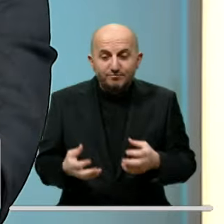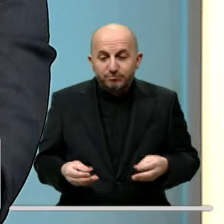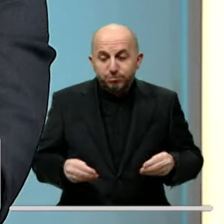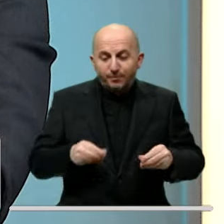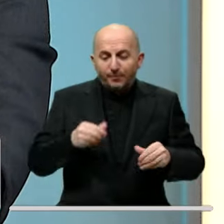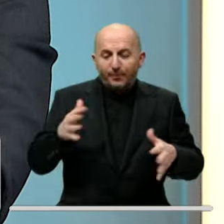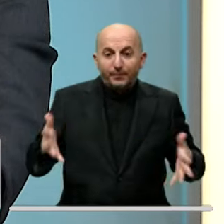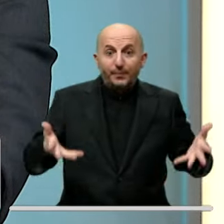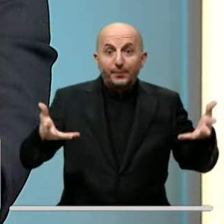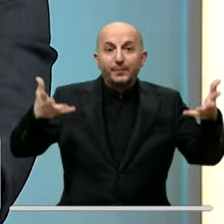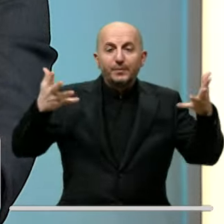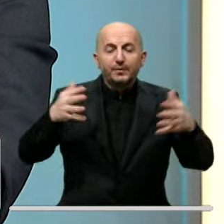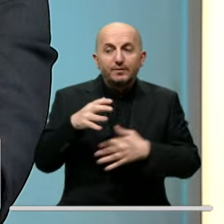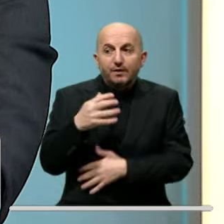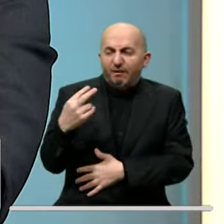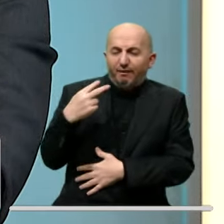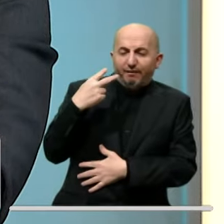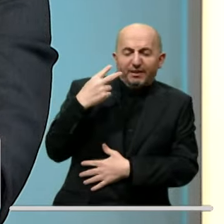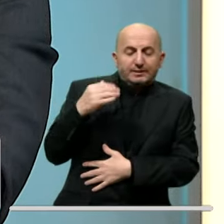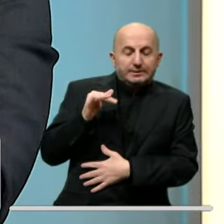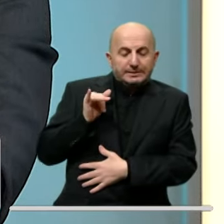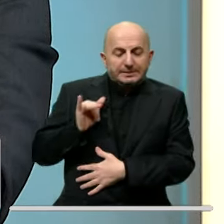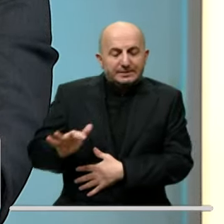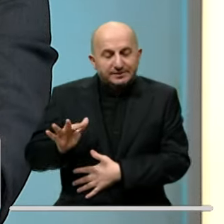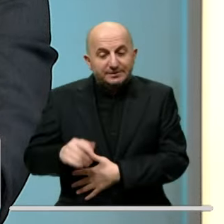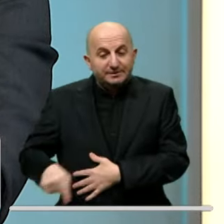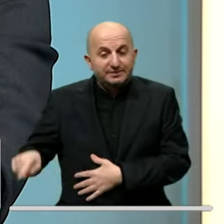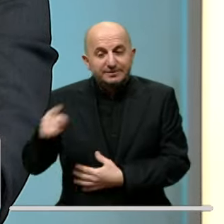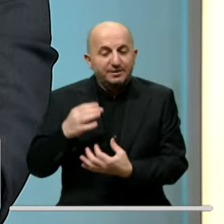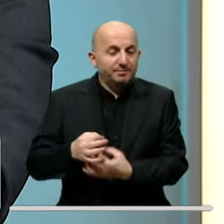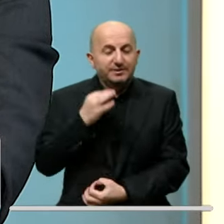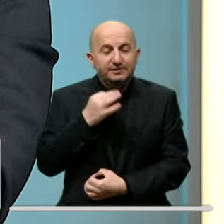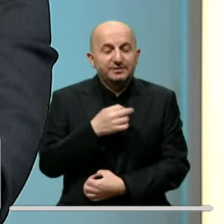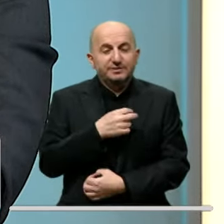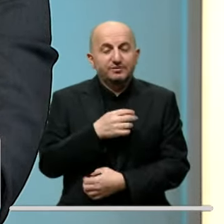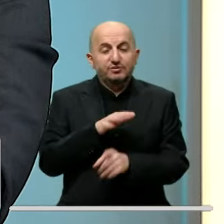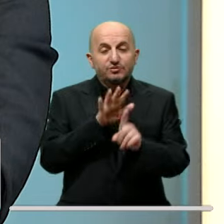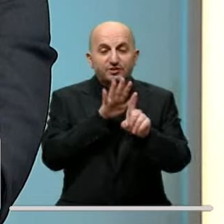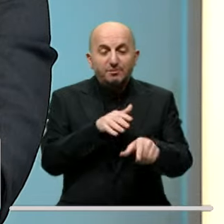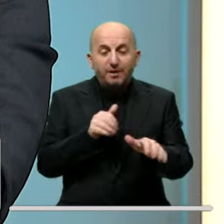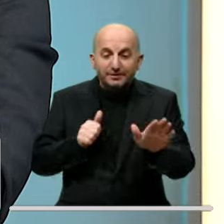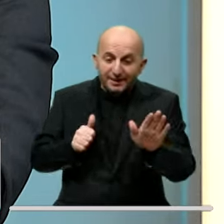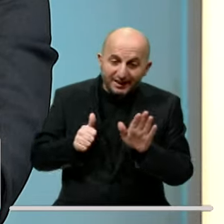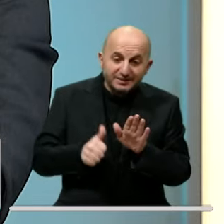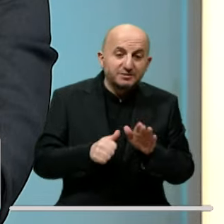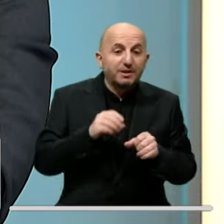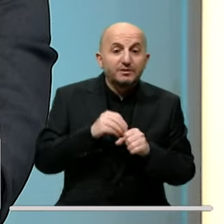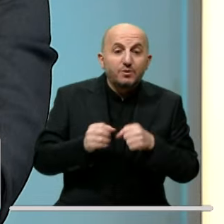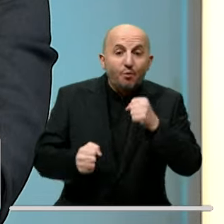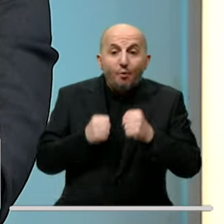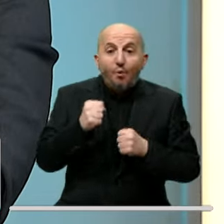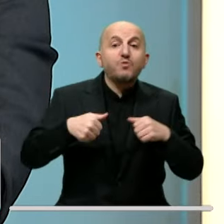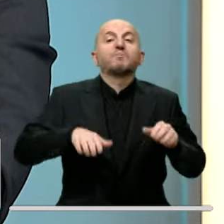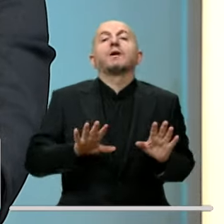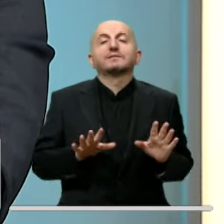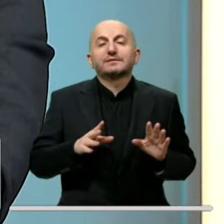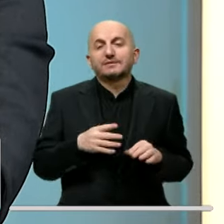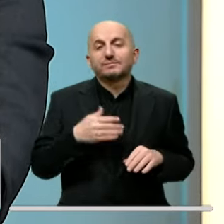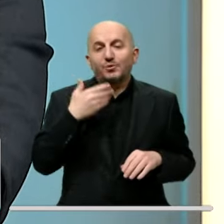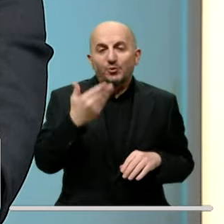Bu bakımdan Peygamber Efendimiz buyuruyor ki, sizden biriniz cemaate yetişmek için koşmasın buyuruyor.